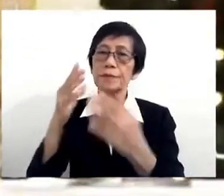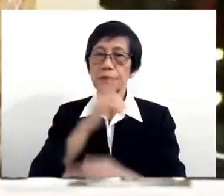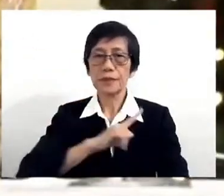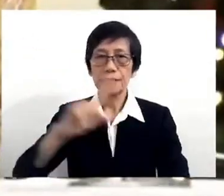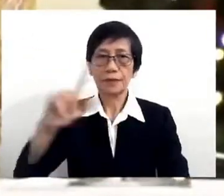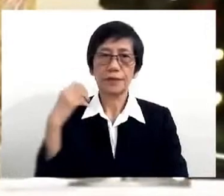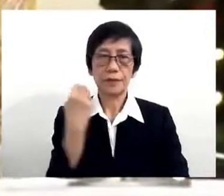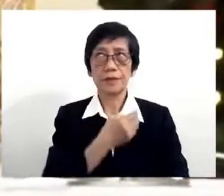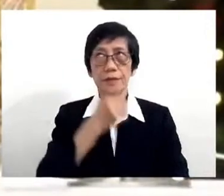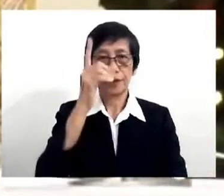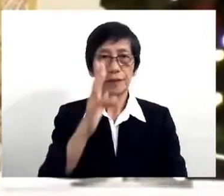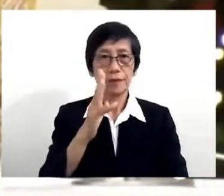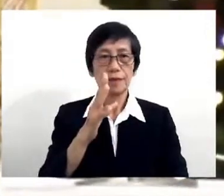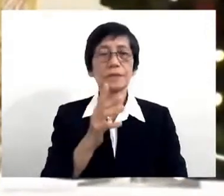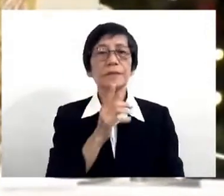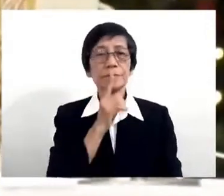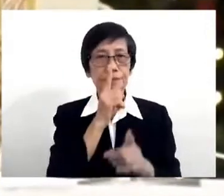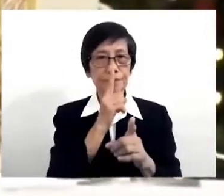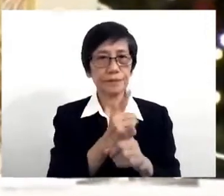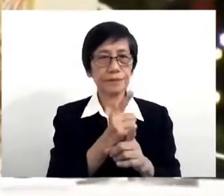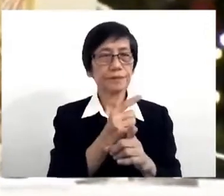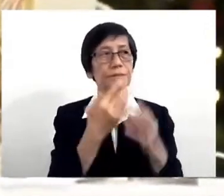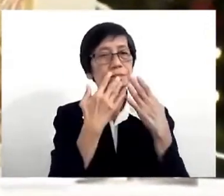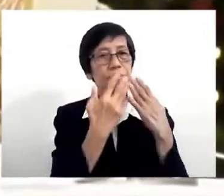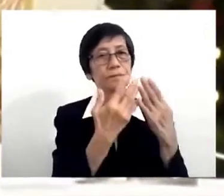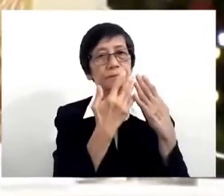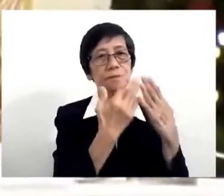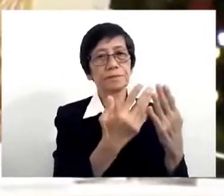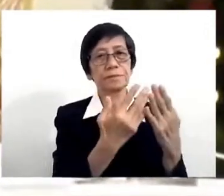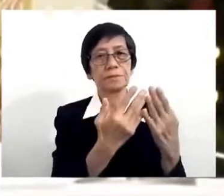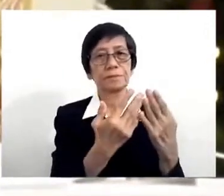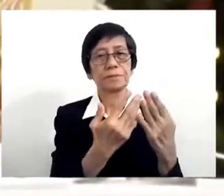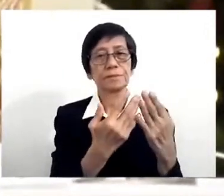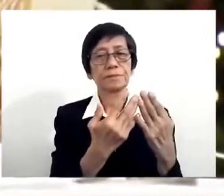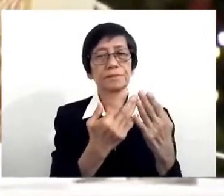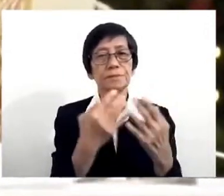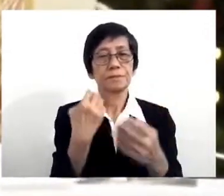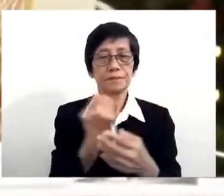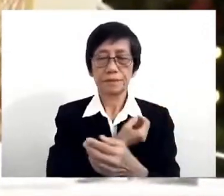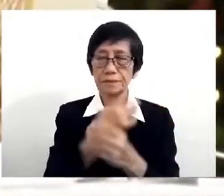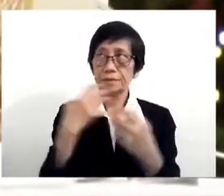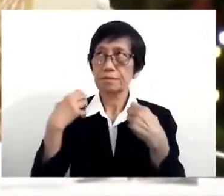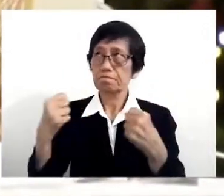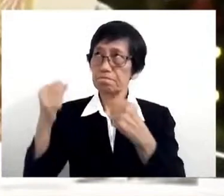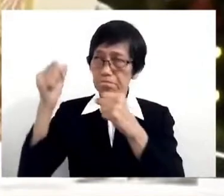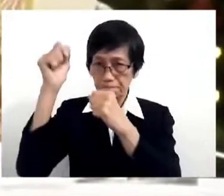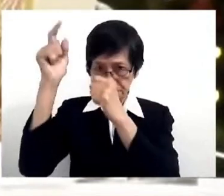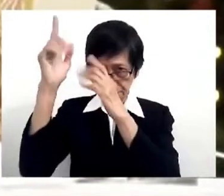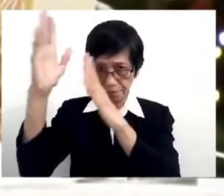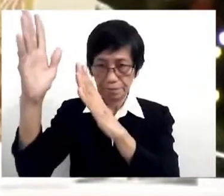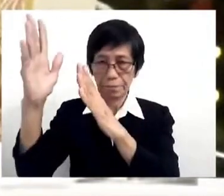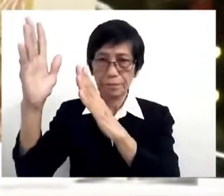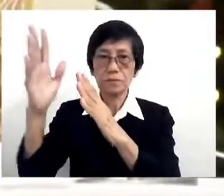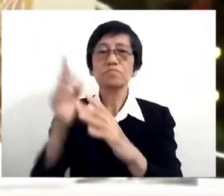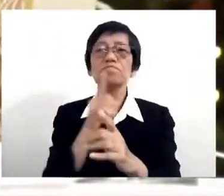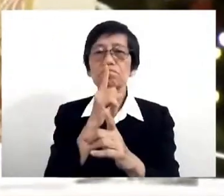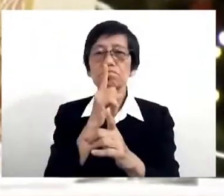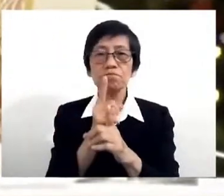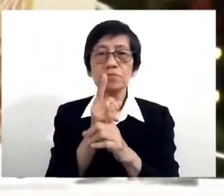Diyos. Marapat na siya ay pasalamatan. Ama naming makapangyarihan, tunay ngang marapat na ikaw ay